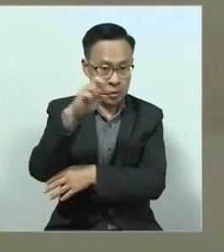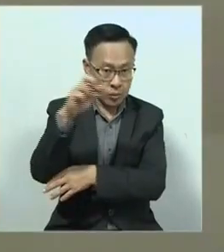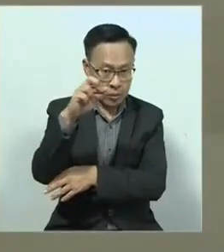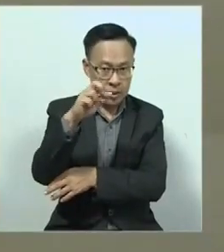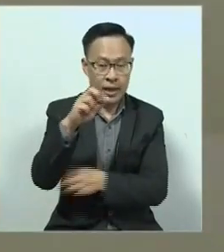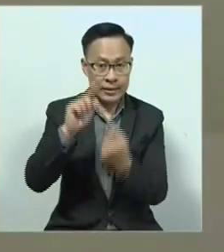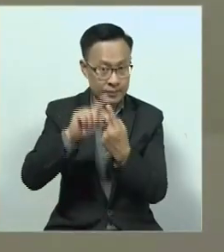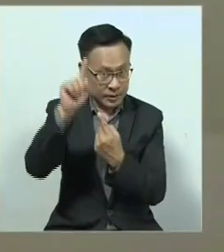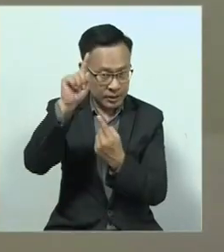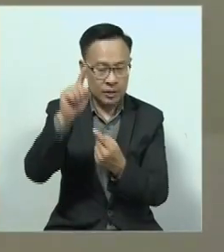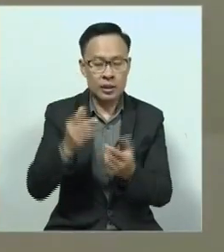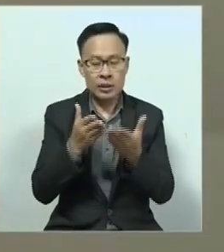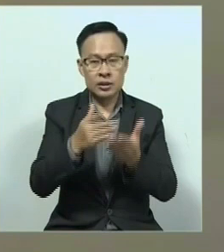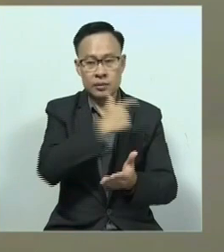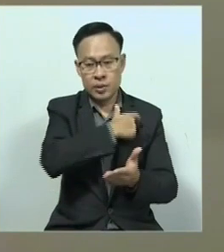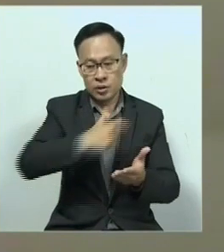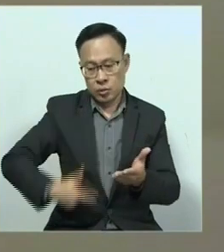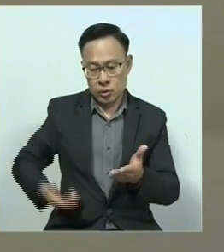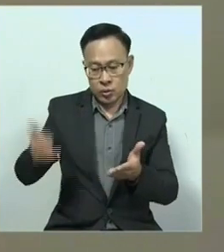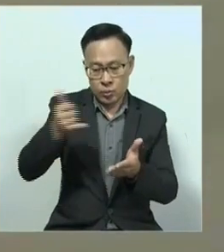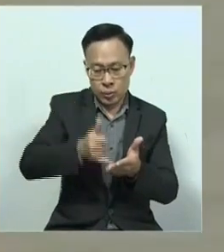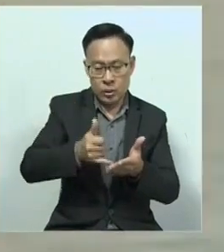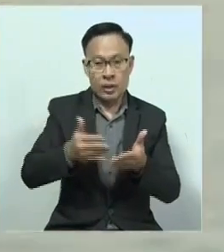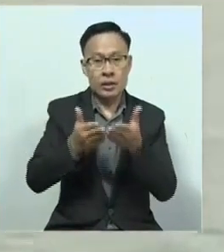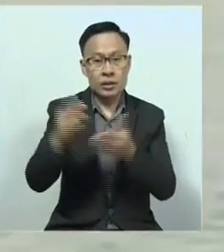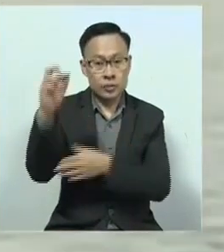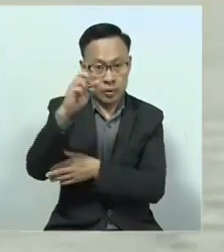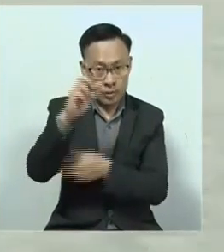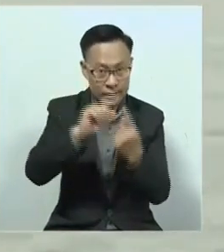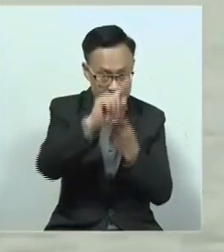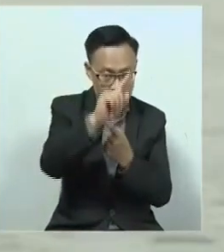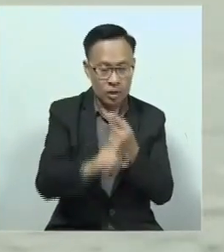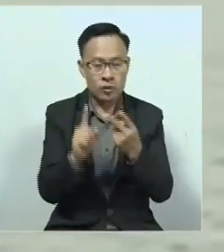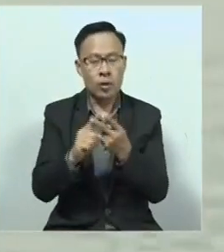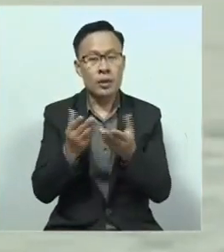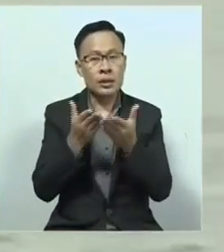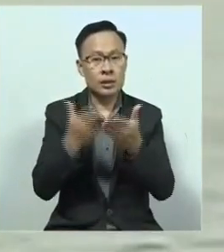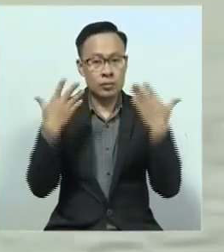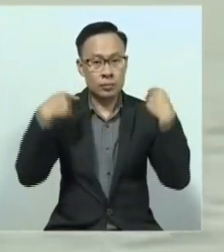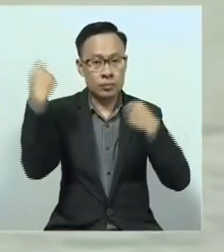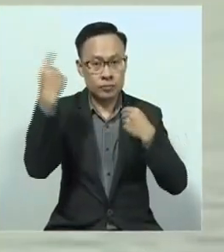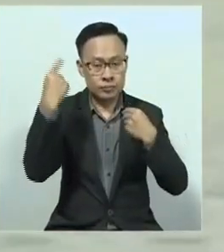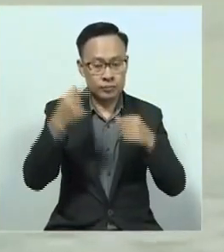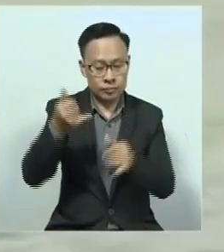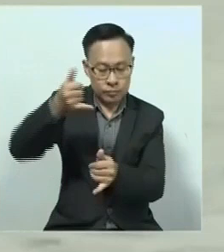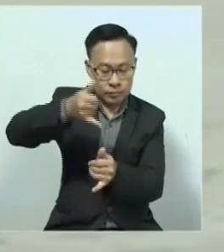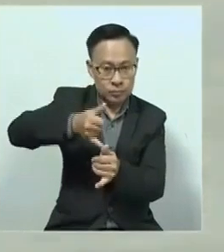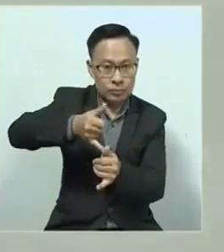ษ์เป็นเรือพระที่นั่งทรงนะครับก็มีเรือพระที่นั่งนารายณ์ทรงสุบรรณรัชกาลที่9มีเรือพระ